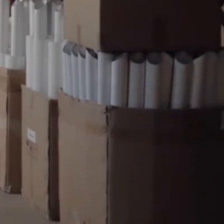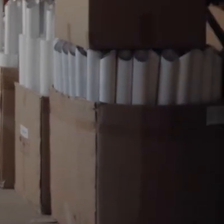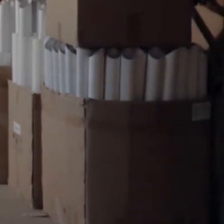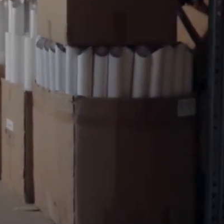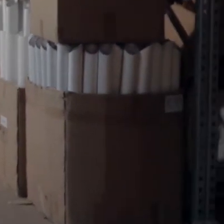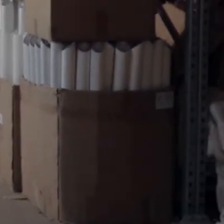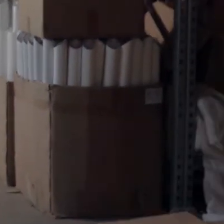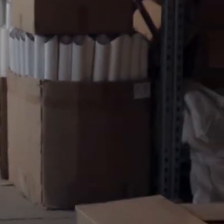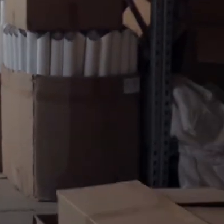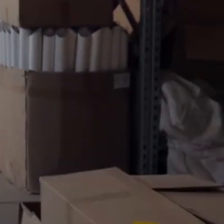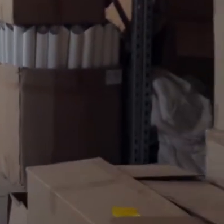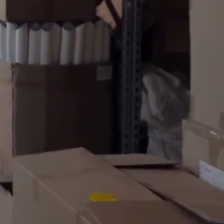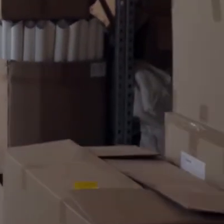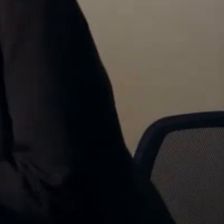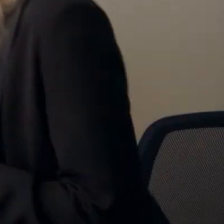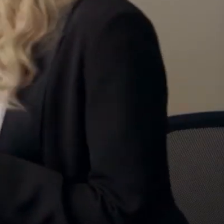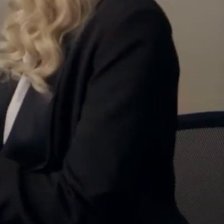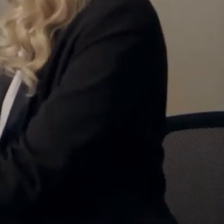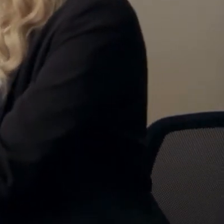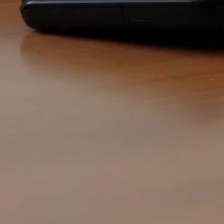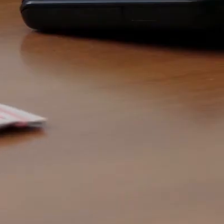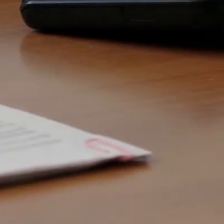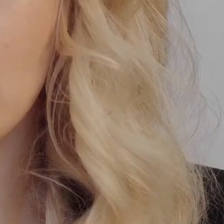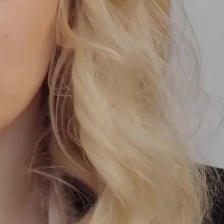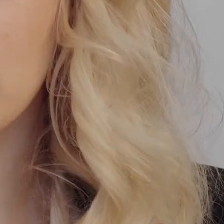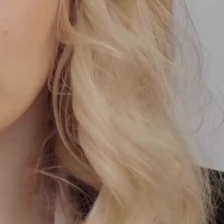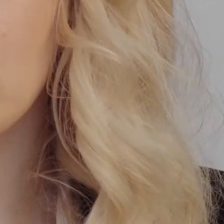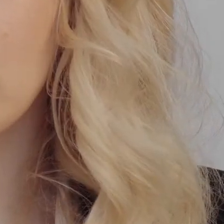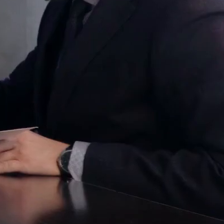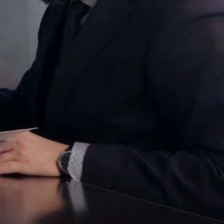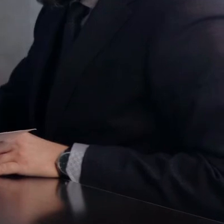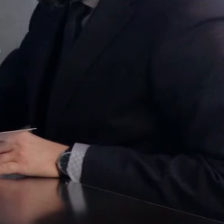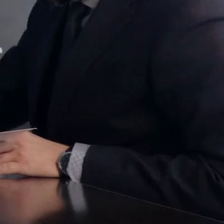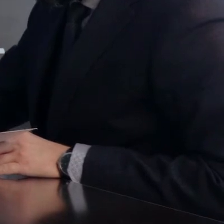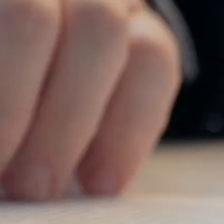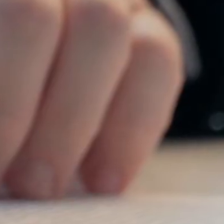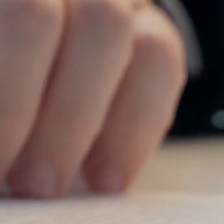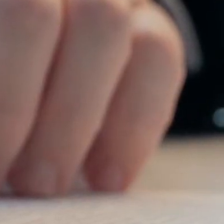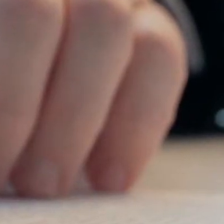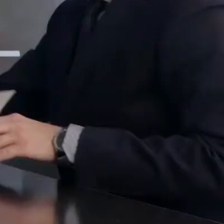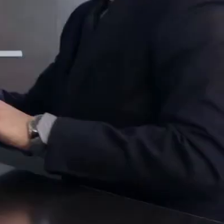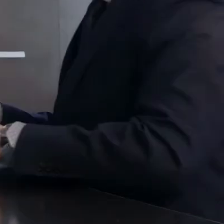Ты предприниматель? Хочешь расширить бизнес и взять кредит? Получи